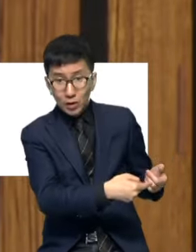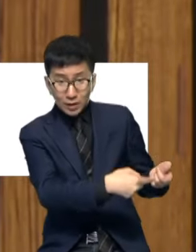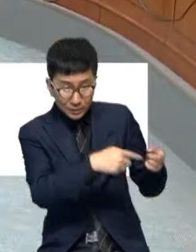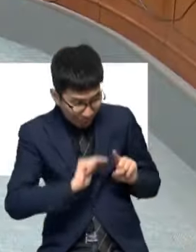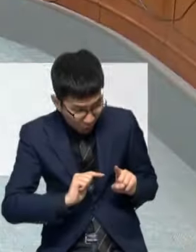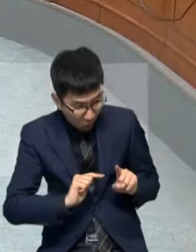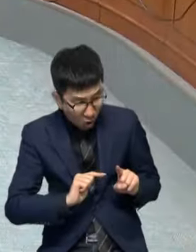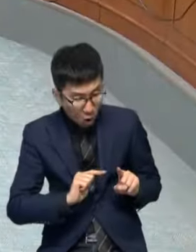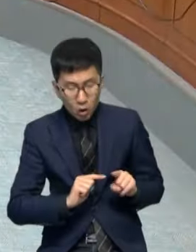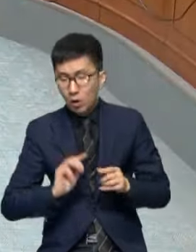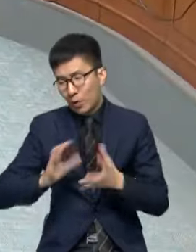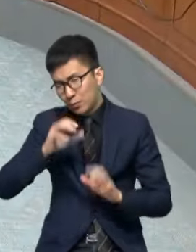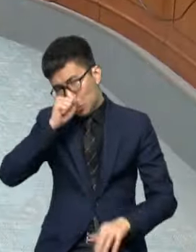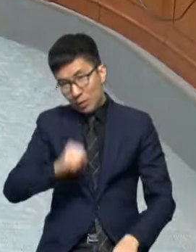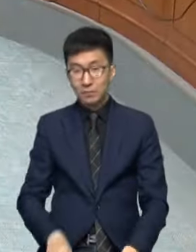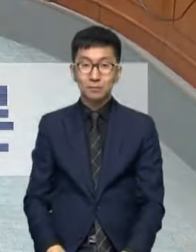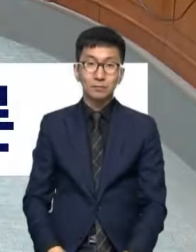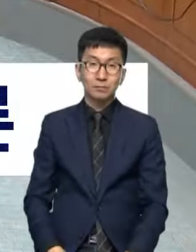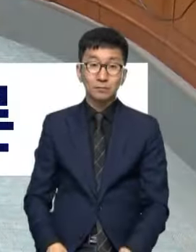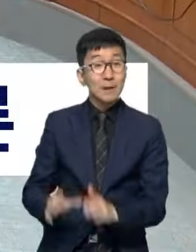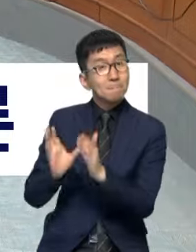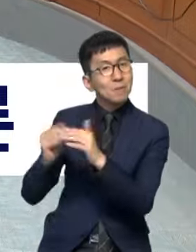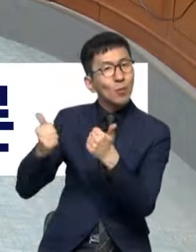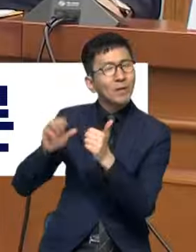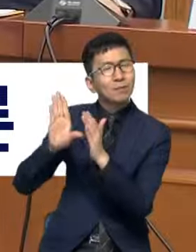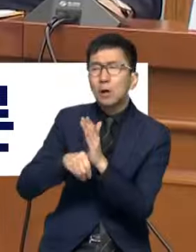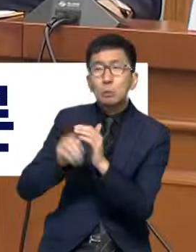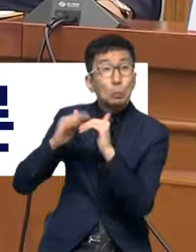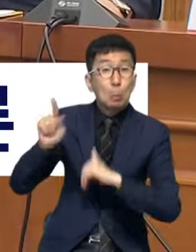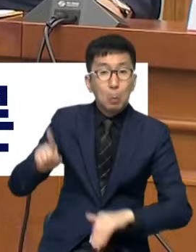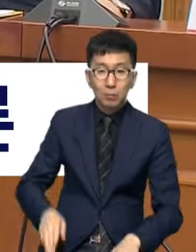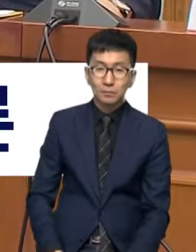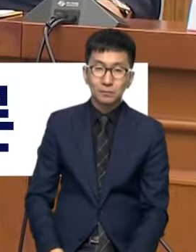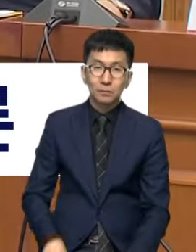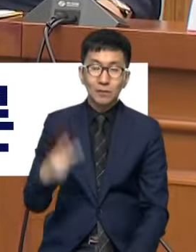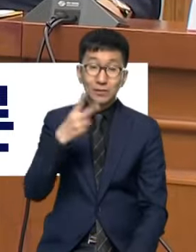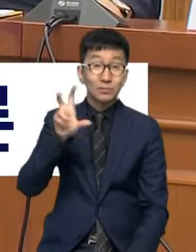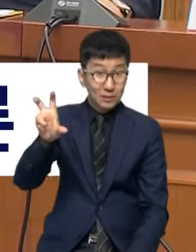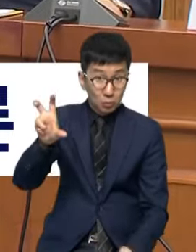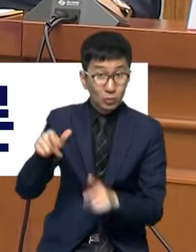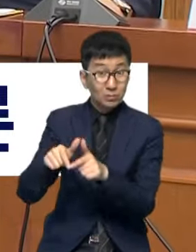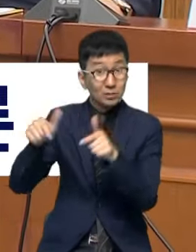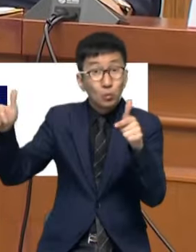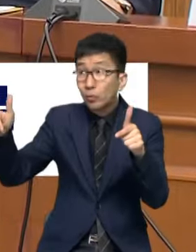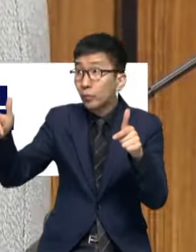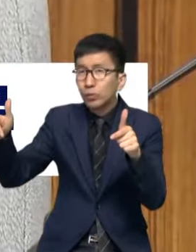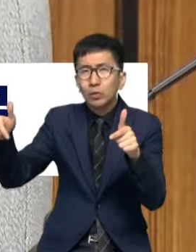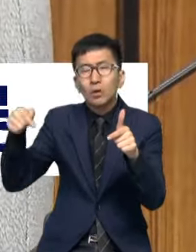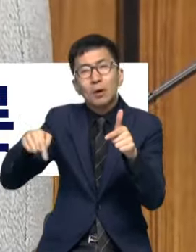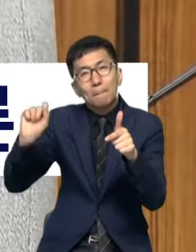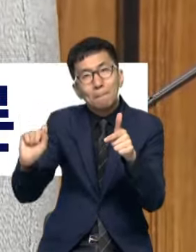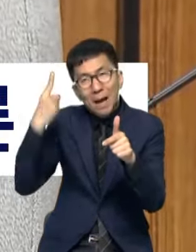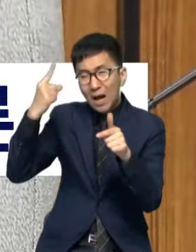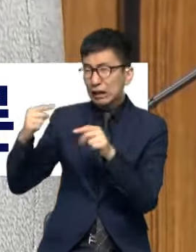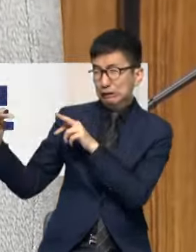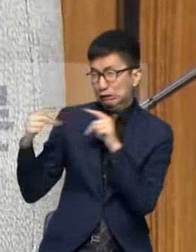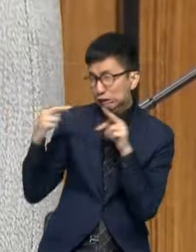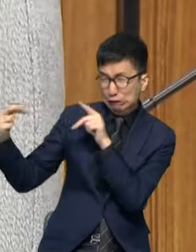출발하고. 비공개 회의에서 25년 증원 유예를 협의체 의제로 올리느냐를 놓고 당정 간 격론이